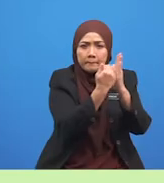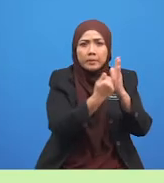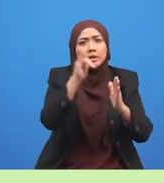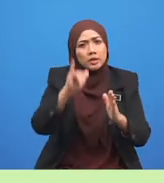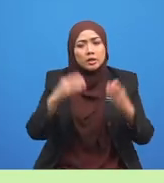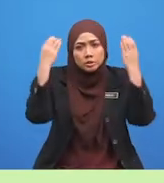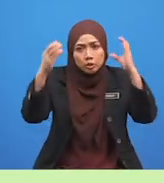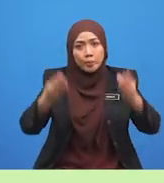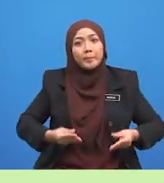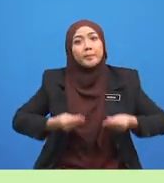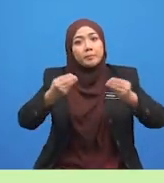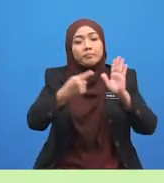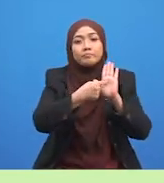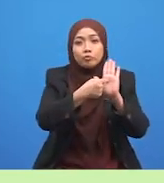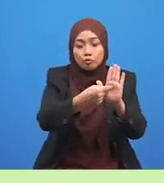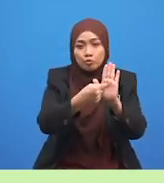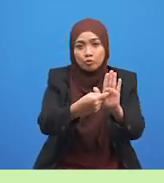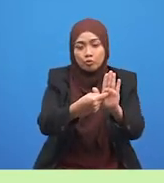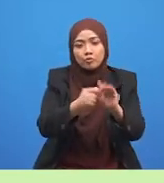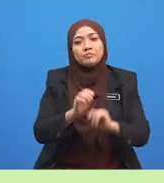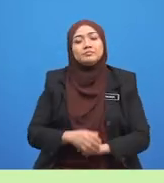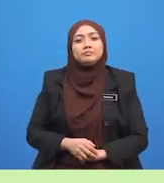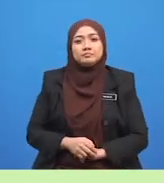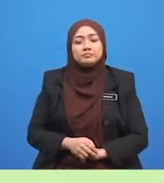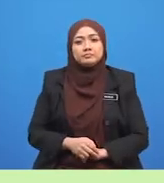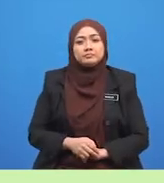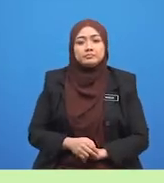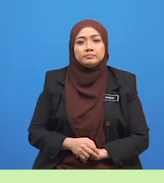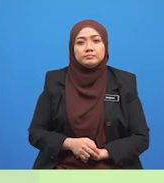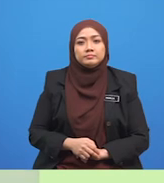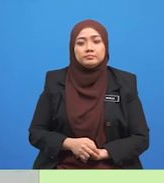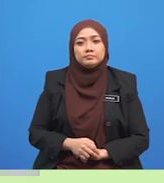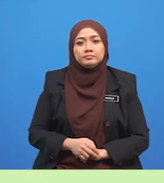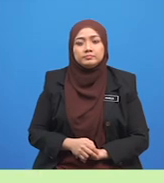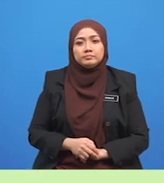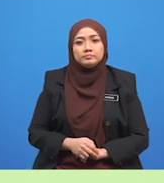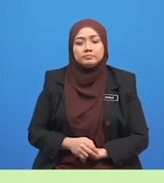berikan berdasarkan slide yang cikgu sediakan.